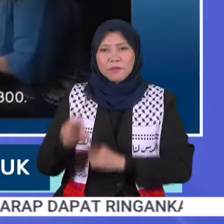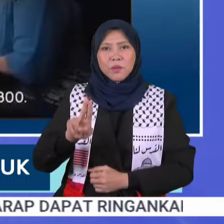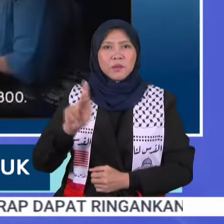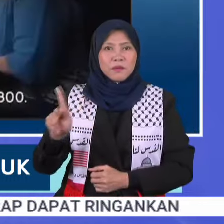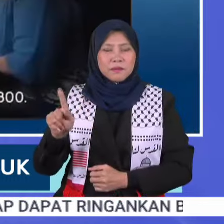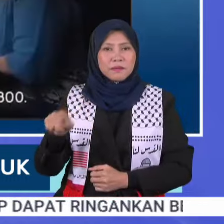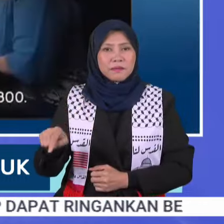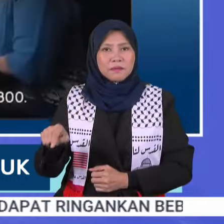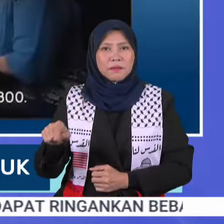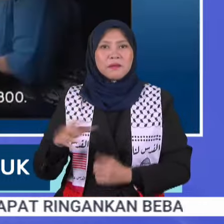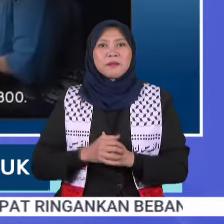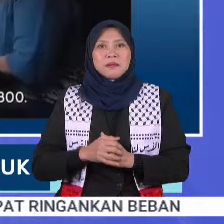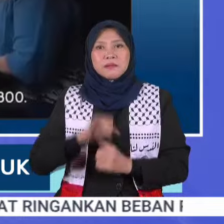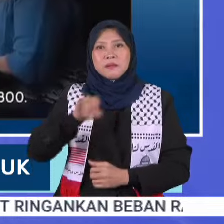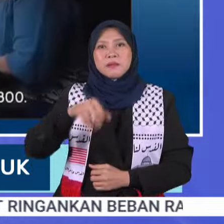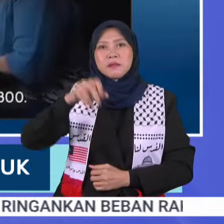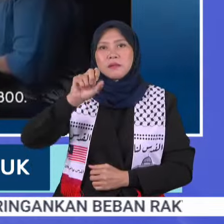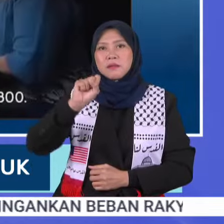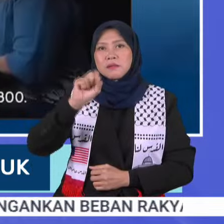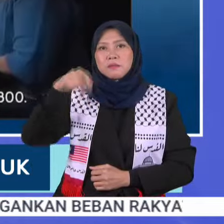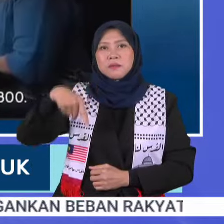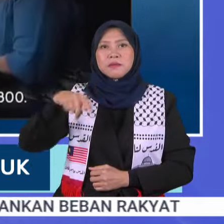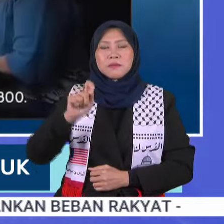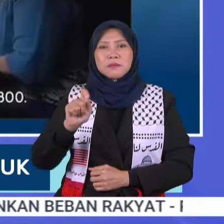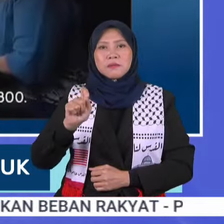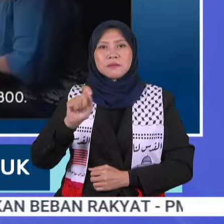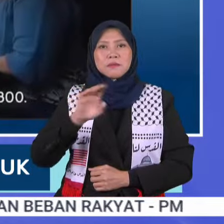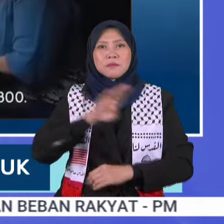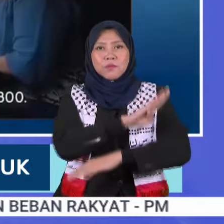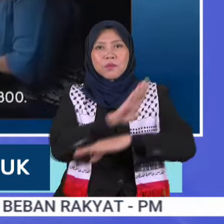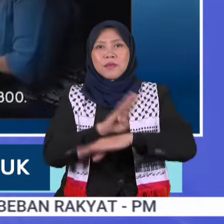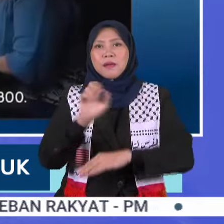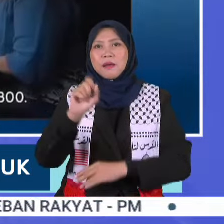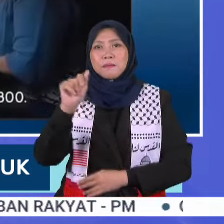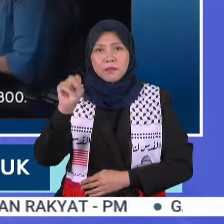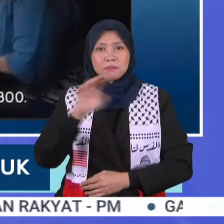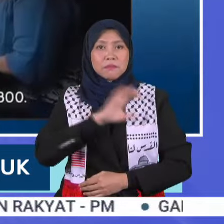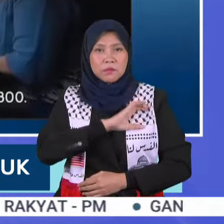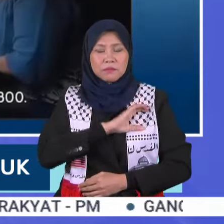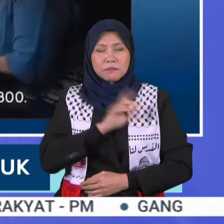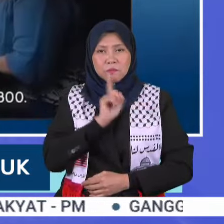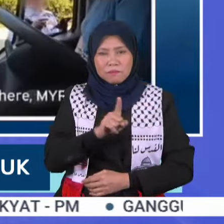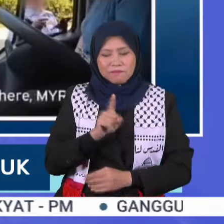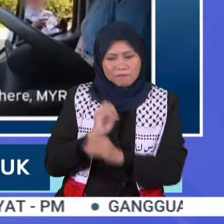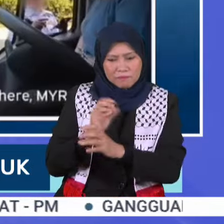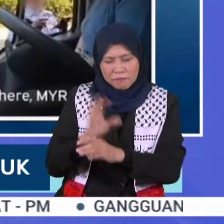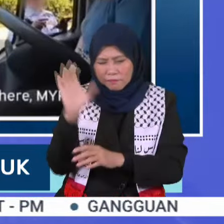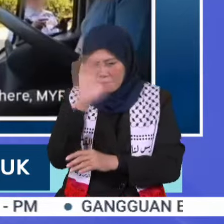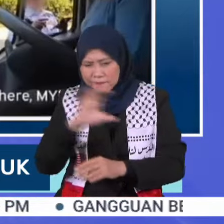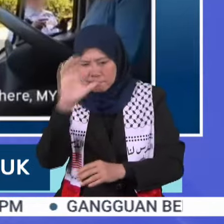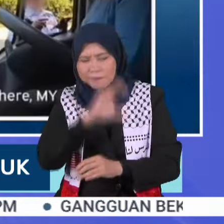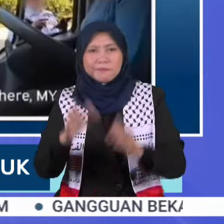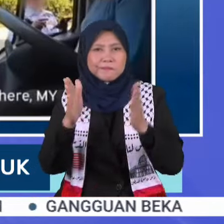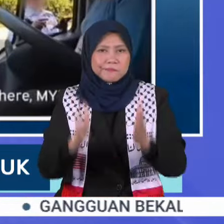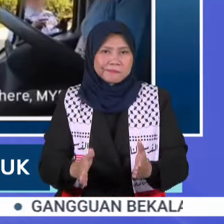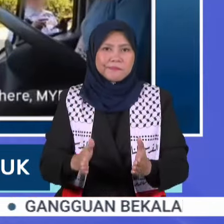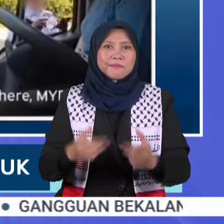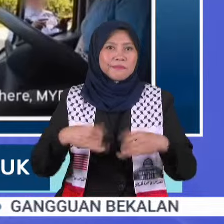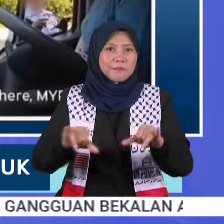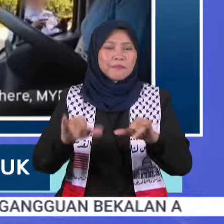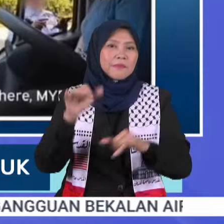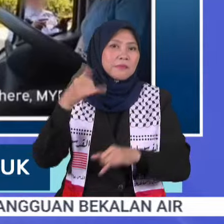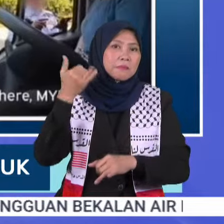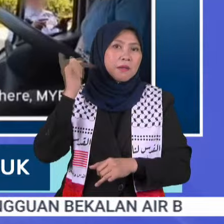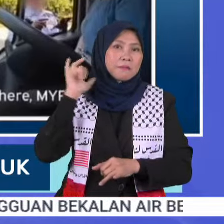dan Penguatkuasaan Trafik JSPT Bukit Aman. Ketua Polis Perak berkata usaha mengesan individu berkenaan juga sedang dilakukan. Semalam,